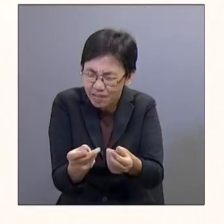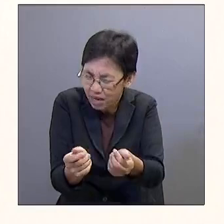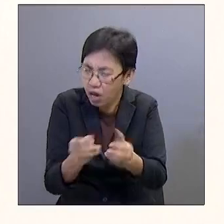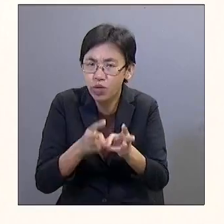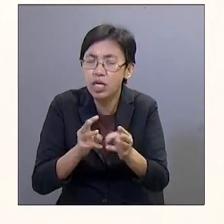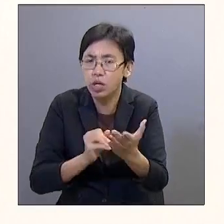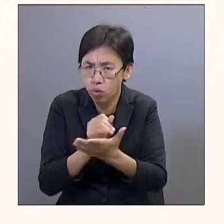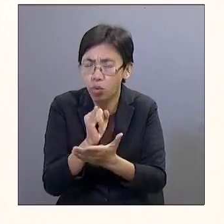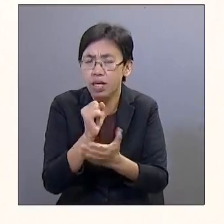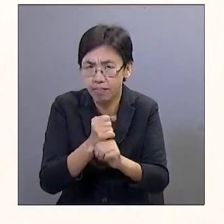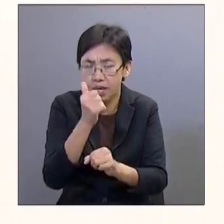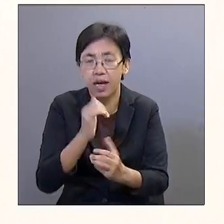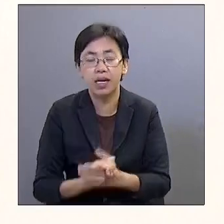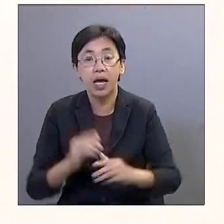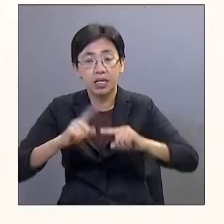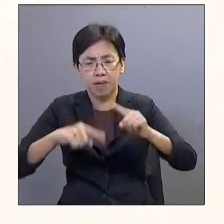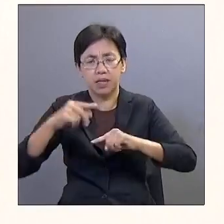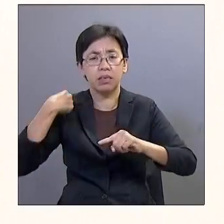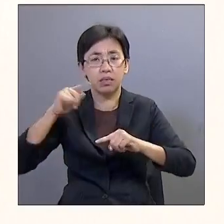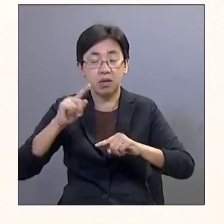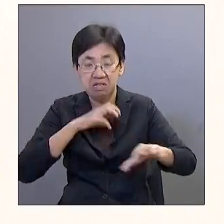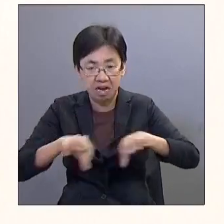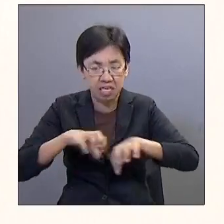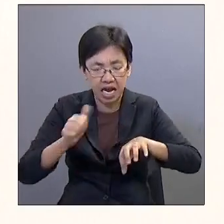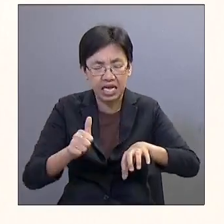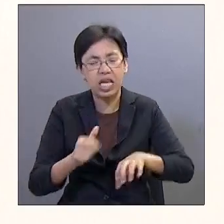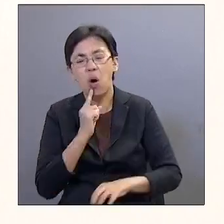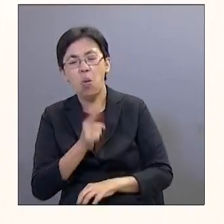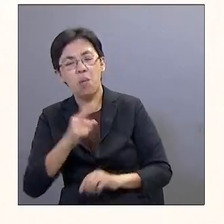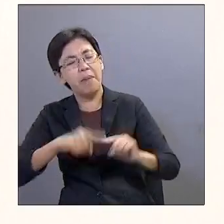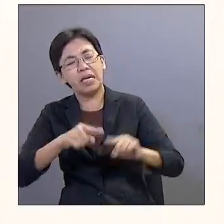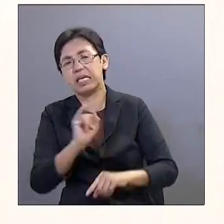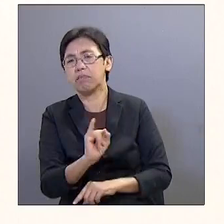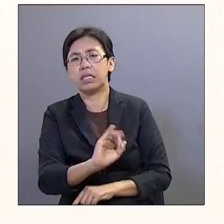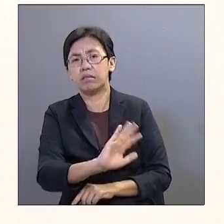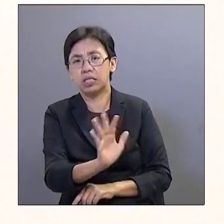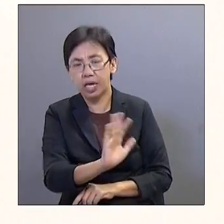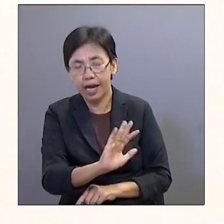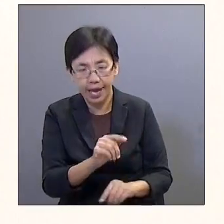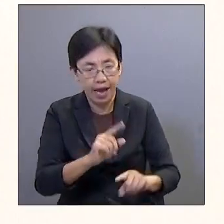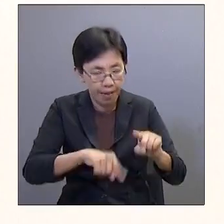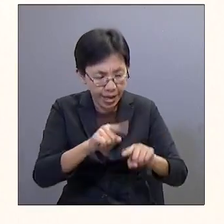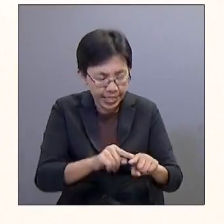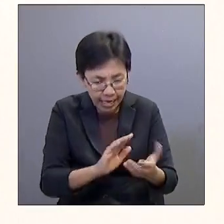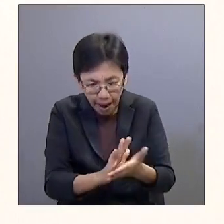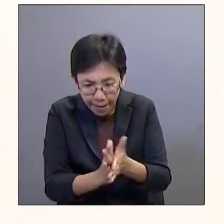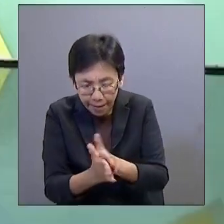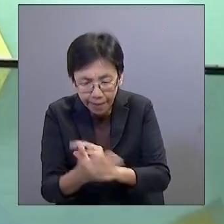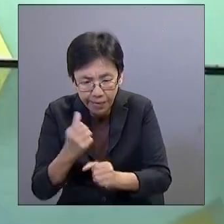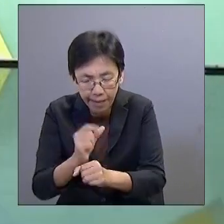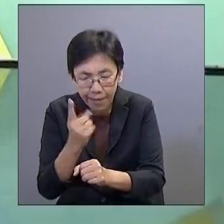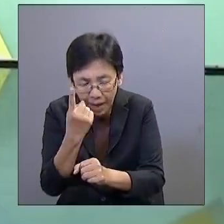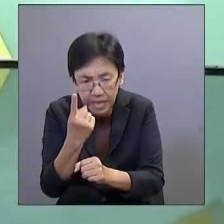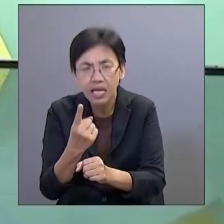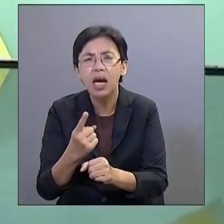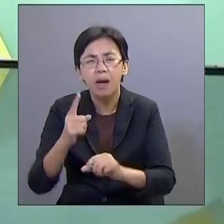งๆแล้วมันมีประโยชน์แต่ถ้าเราจัดการมันได้ดีเนี่ยเราจะไม่ไปโทษมัน ใช่ ไหมโดยการเอามาใช้ใหม่อยู่ที่ว่าใช้ยังไงแล้วก็ใช้พอเท่าที่จ